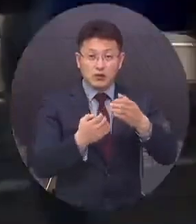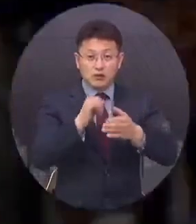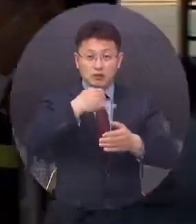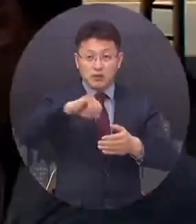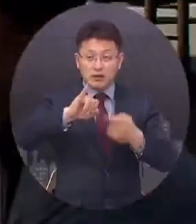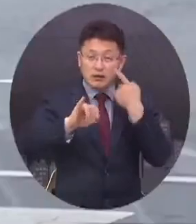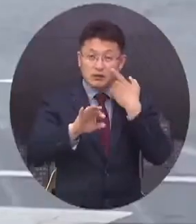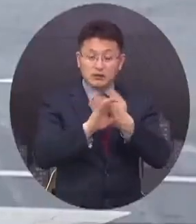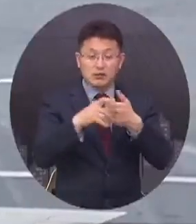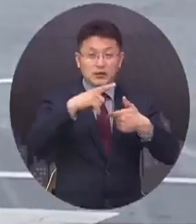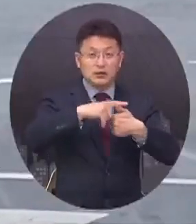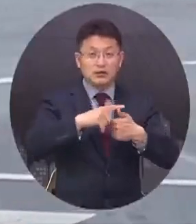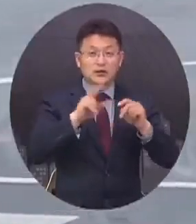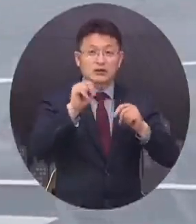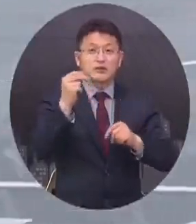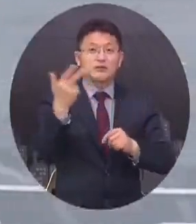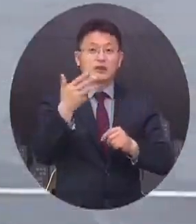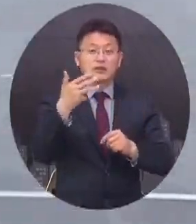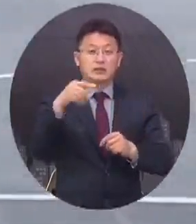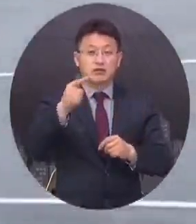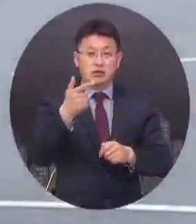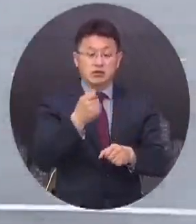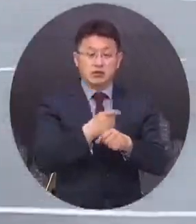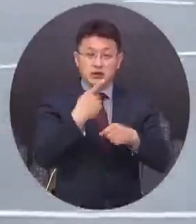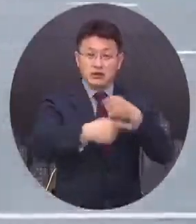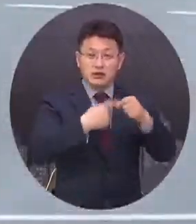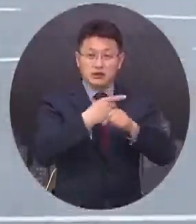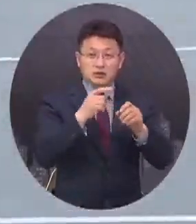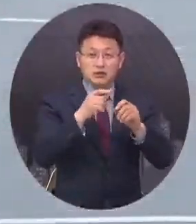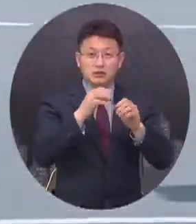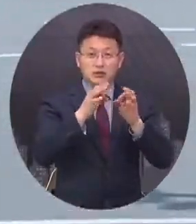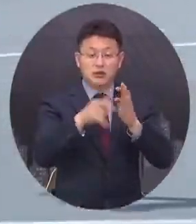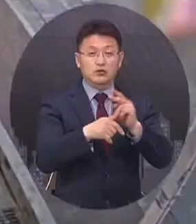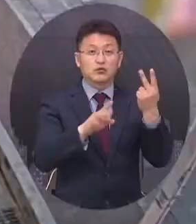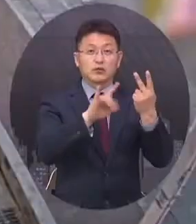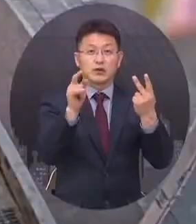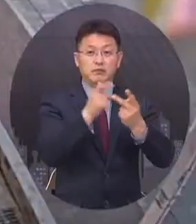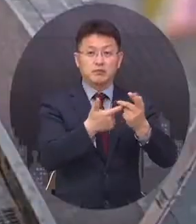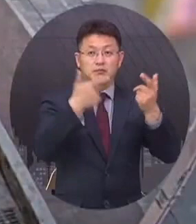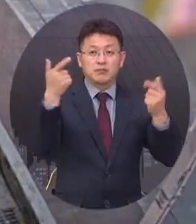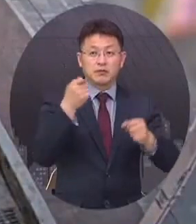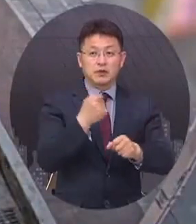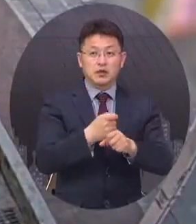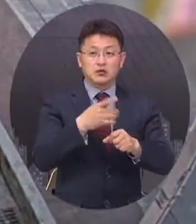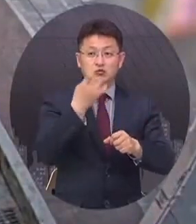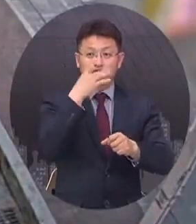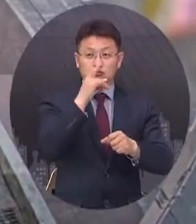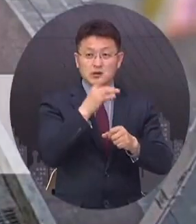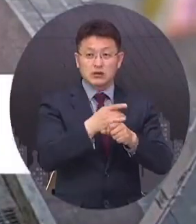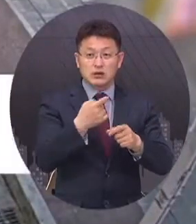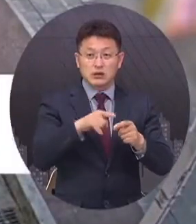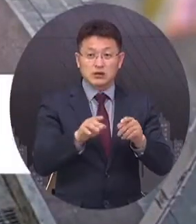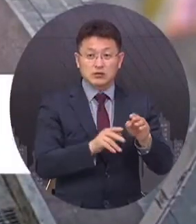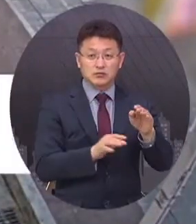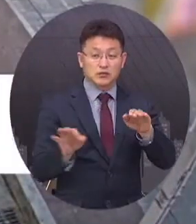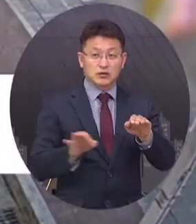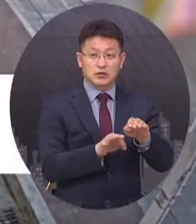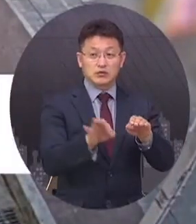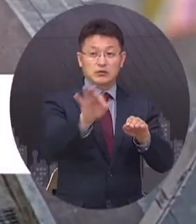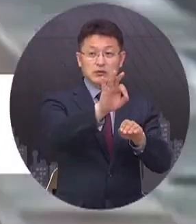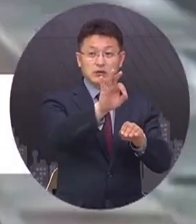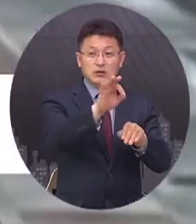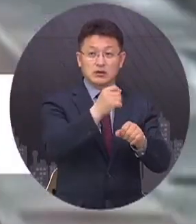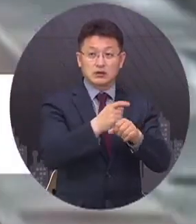건수는 경남에만 2만 8천여 건, 1년 사이 2배 이상 증가했습니다. 중앙선을 넘어 차량을 추월한